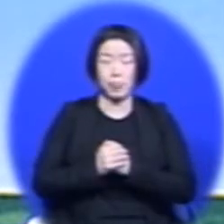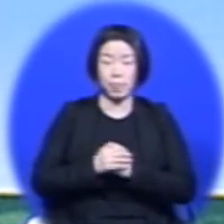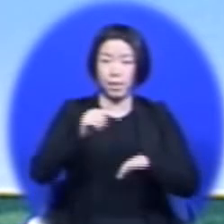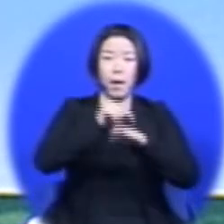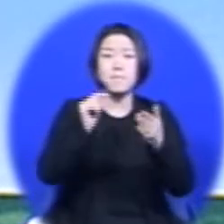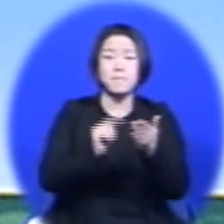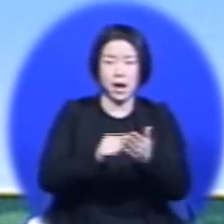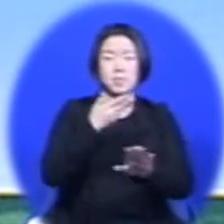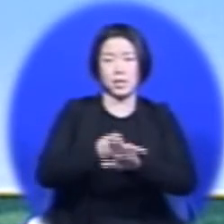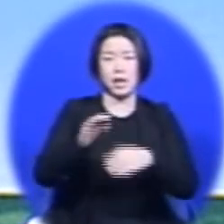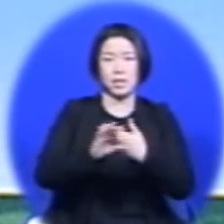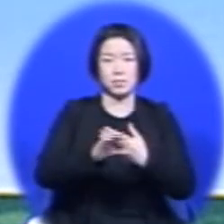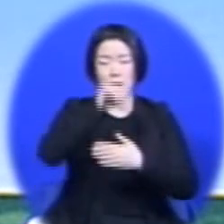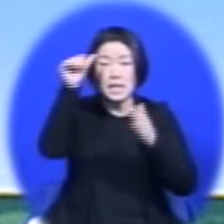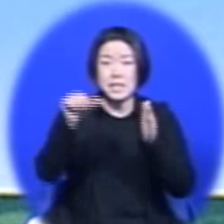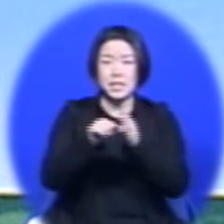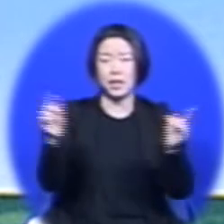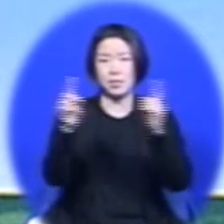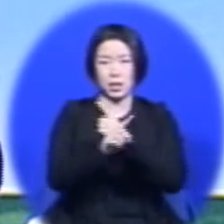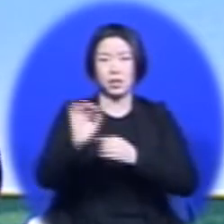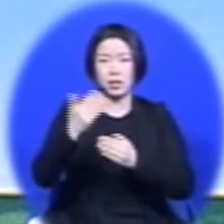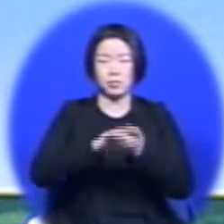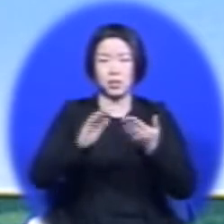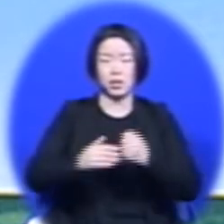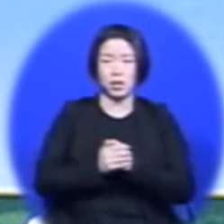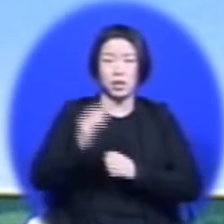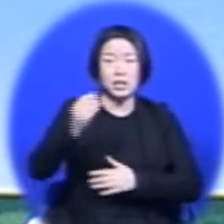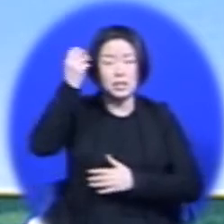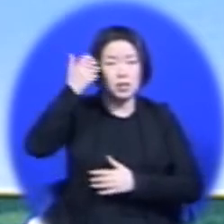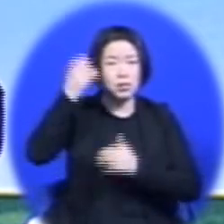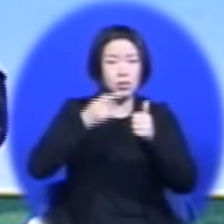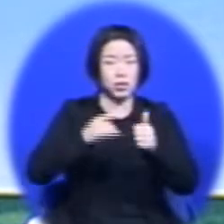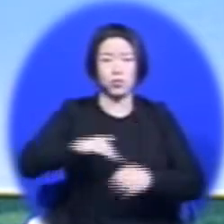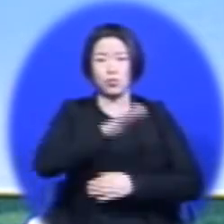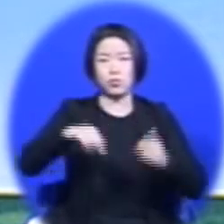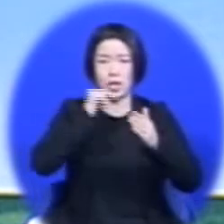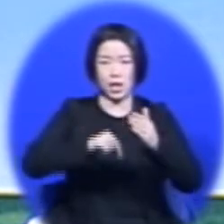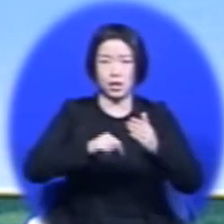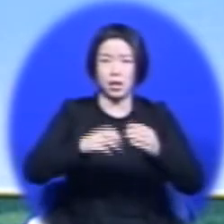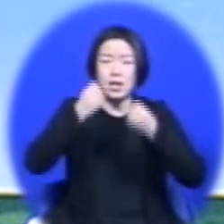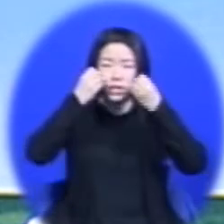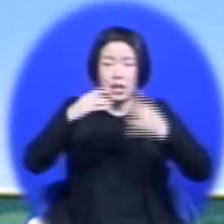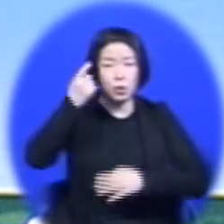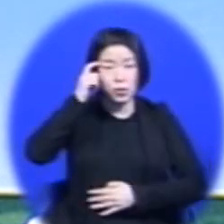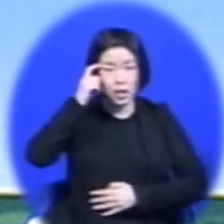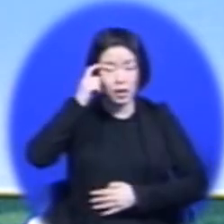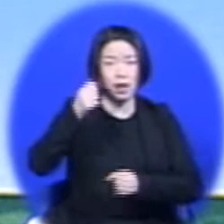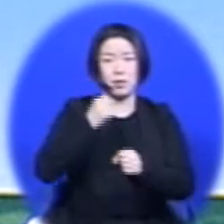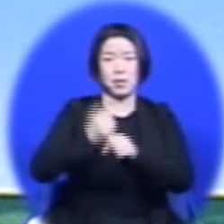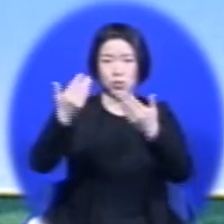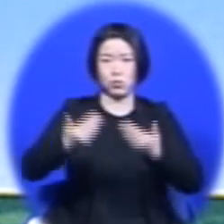마음이 달라지면 인생이 바뀌는 겁니다. 성령께서 우리 안에서 새로운 생각을